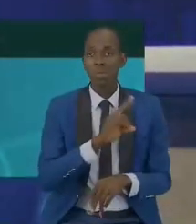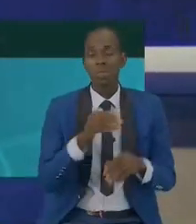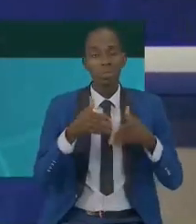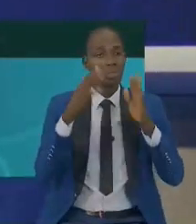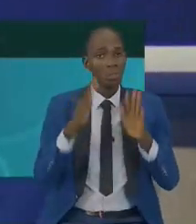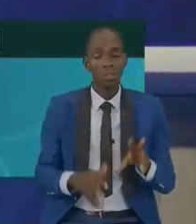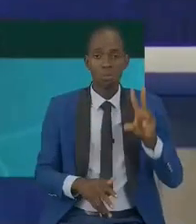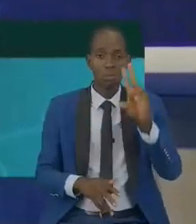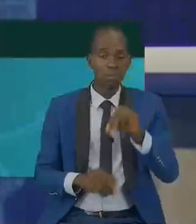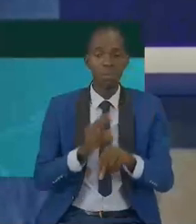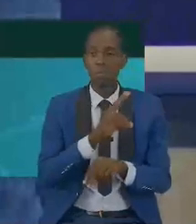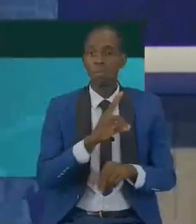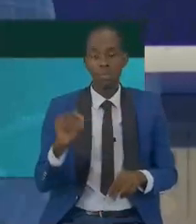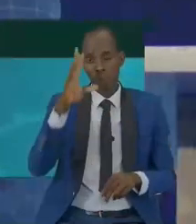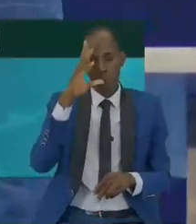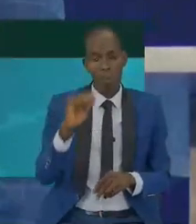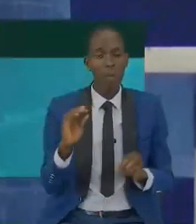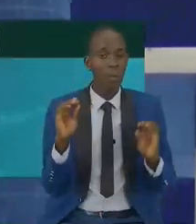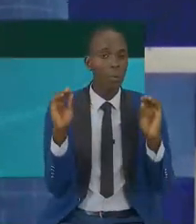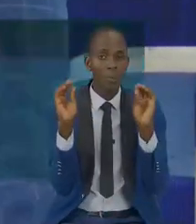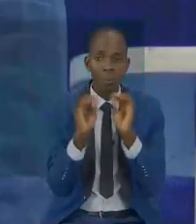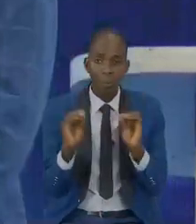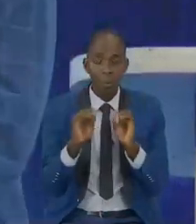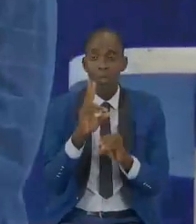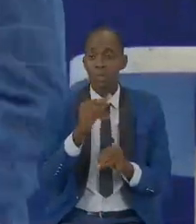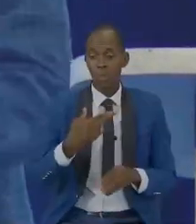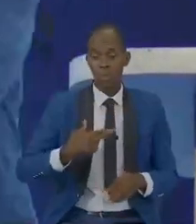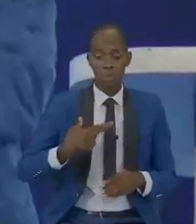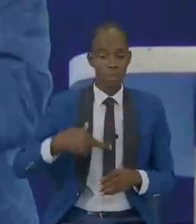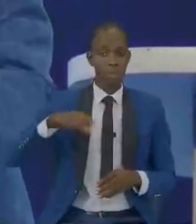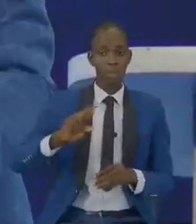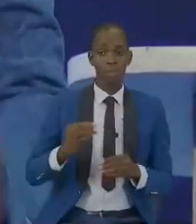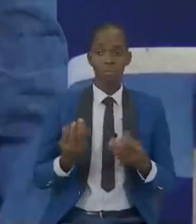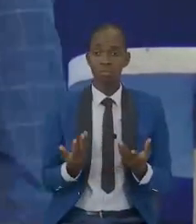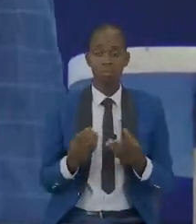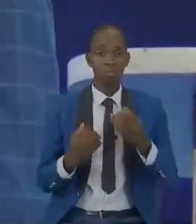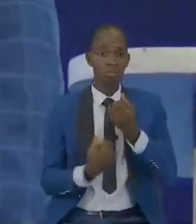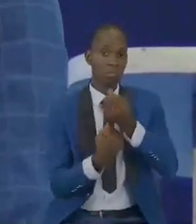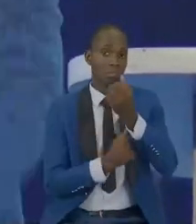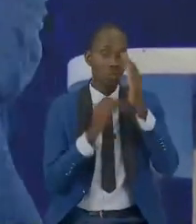psaume 49, 7, verset 10, les princes des peuples se réunissent,